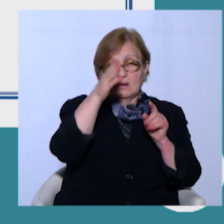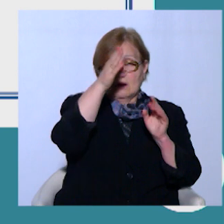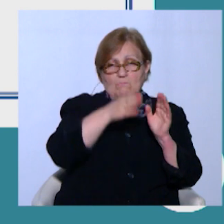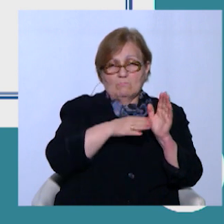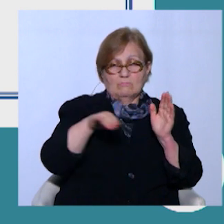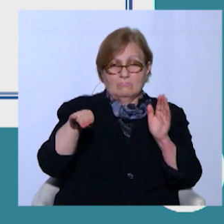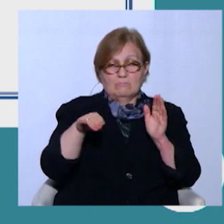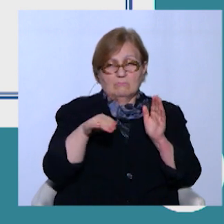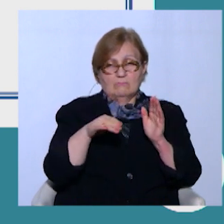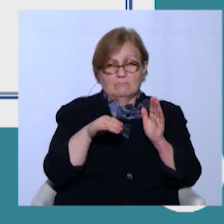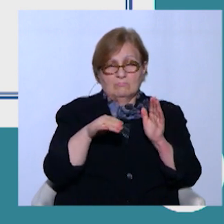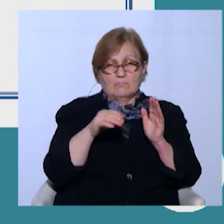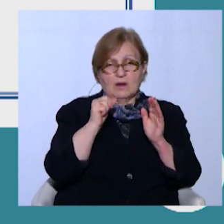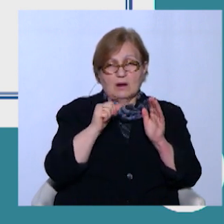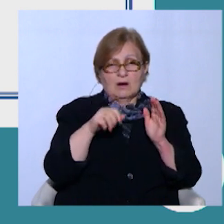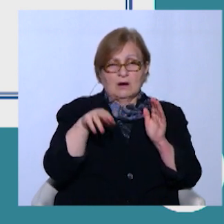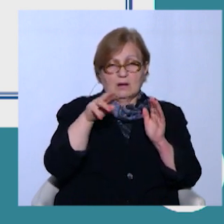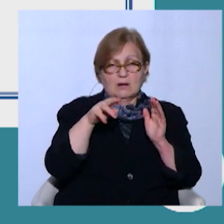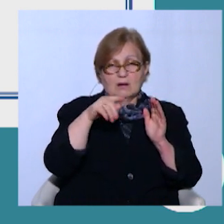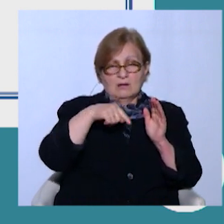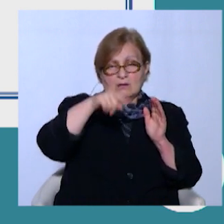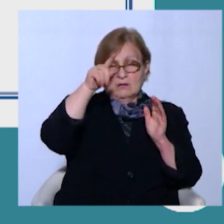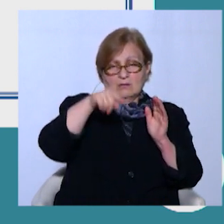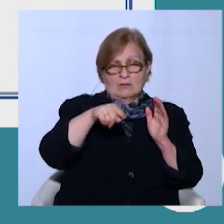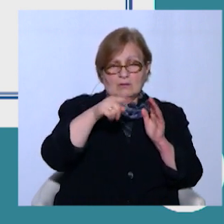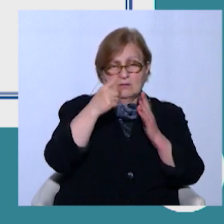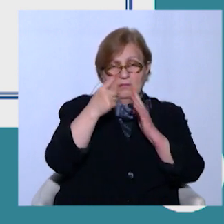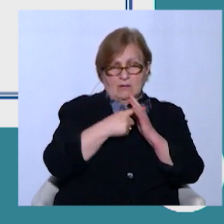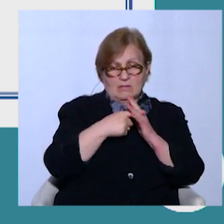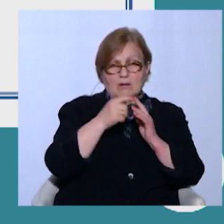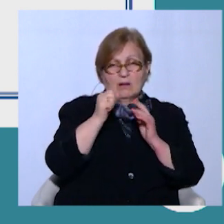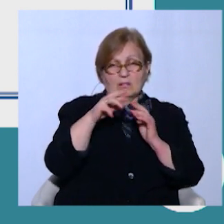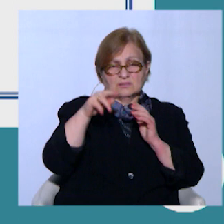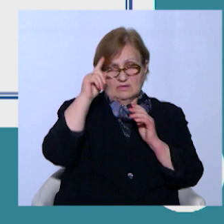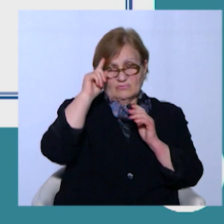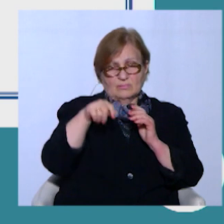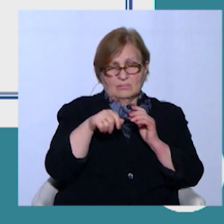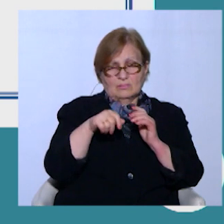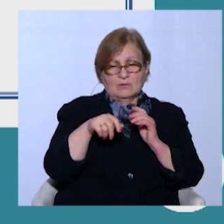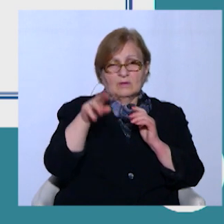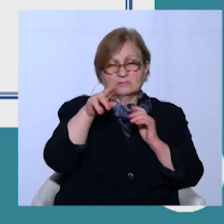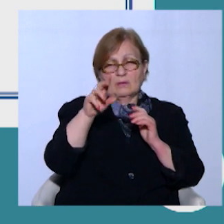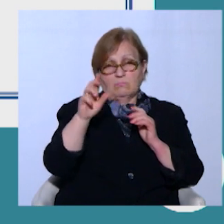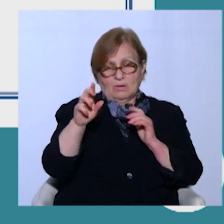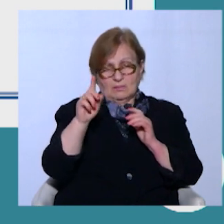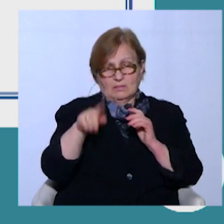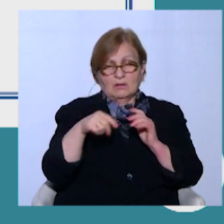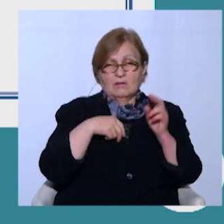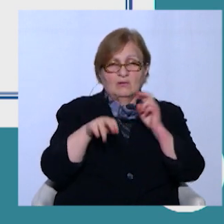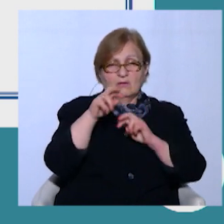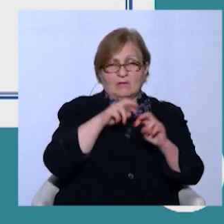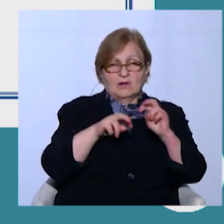სამკუთხედში ვიცით AD, ანუ სიმაღლემ ჰიპოტენუზა გაყო ორ ნაწილად, ვიცით AD, ვიცით DB და ვეძებთ